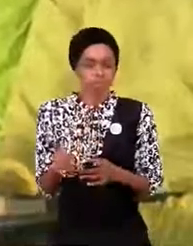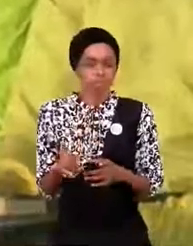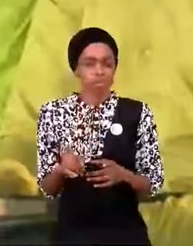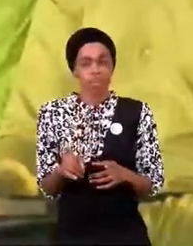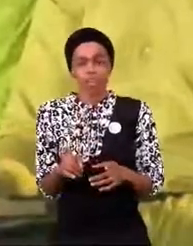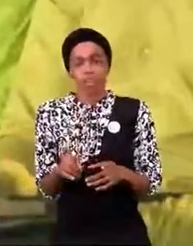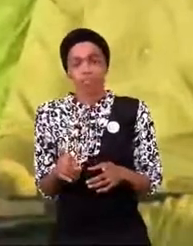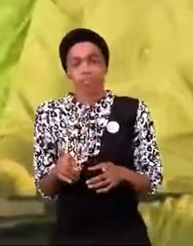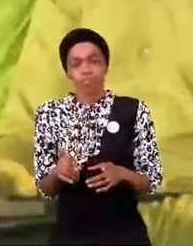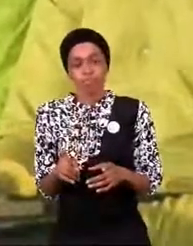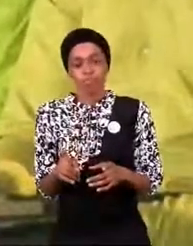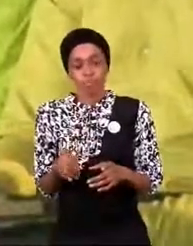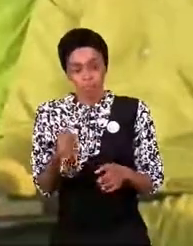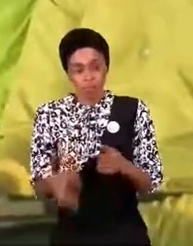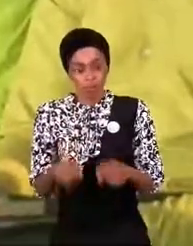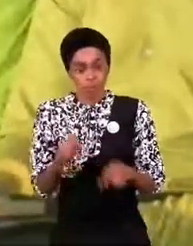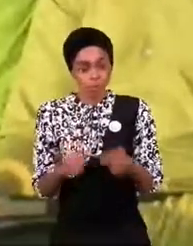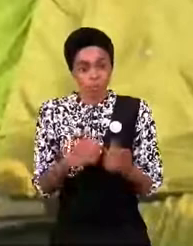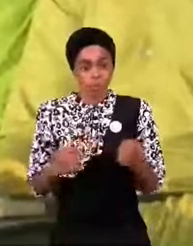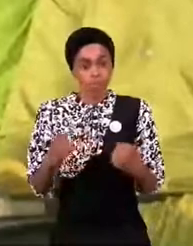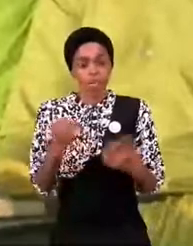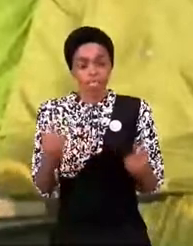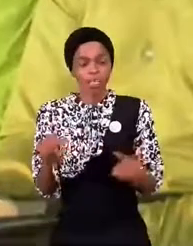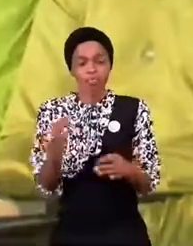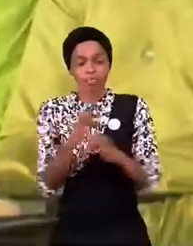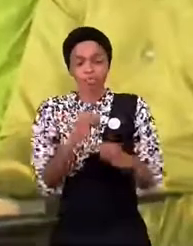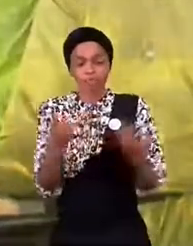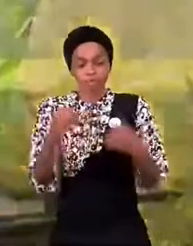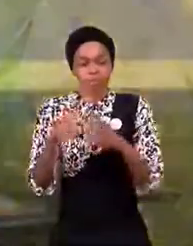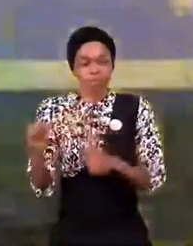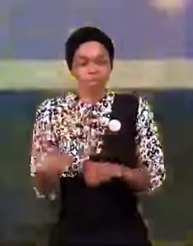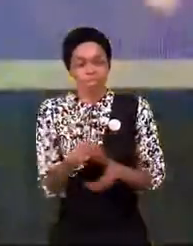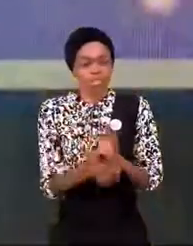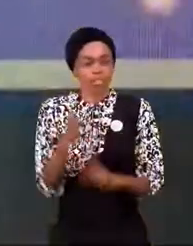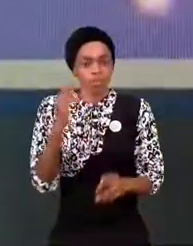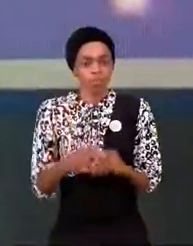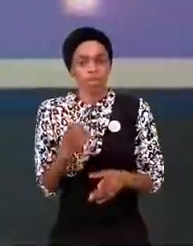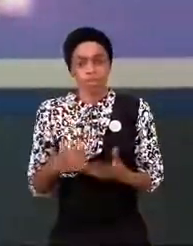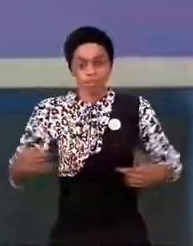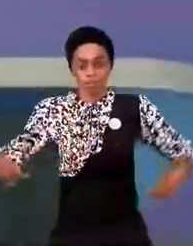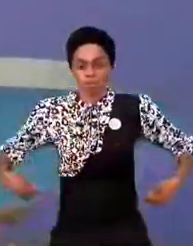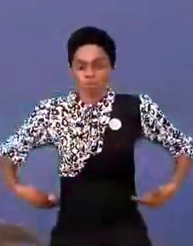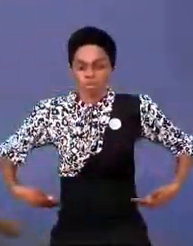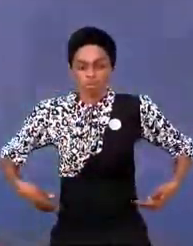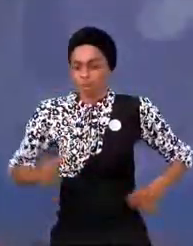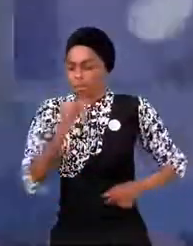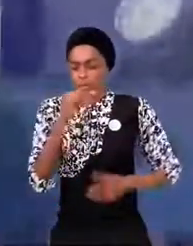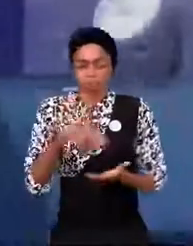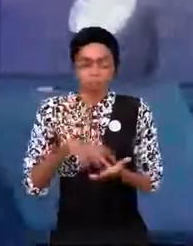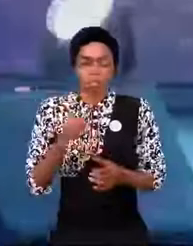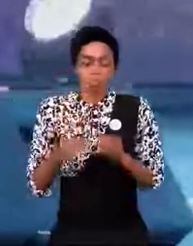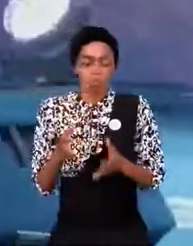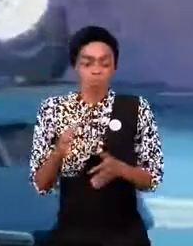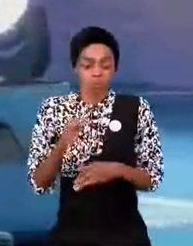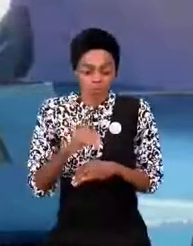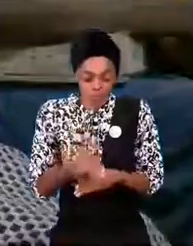pieds. Et tu n'arrivais pas à te lever. Tu n'arrivais pas. Ton poids vraiment, tu